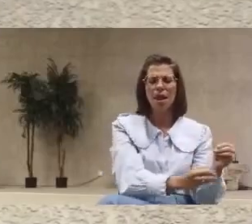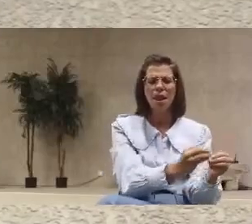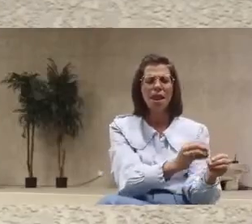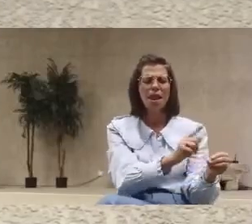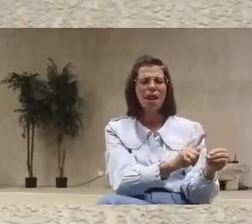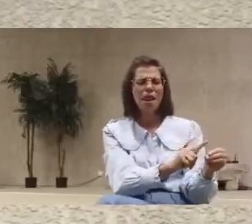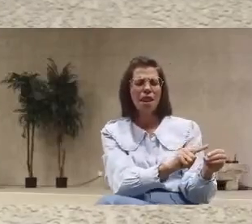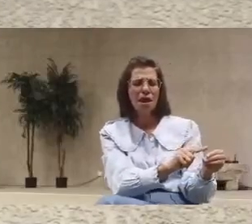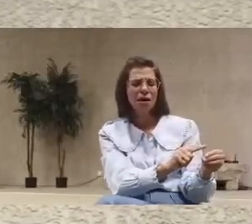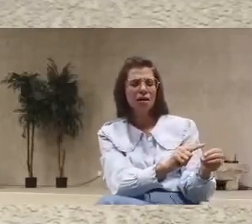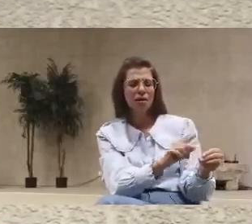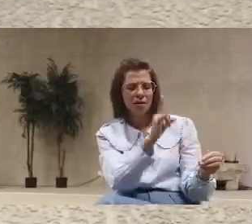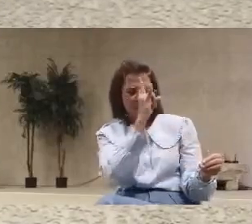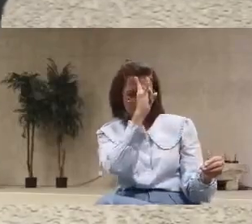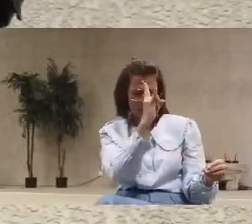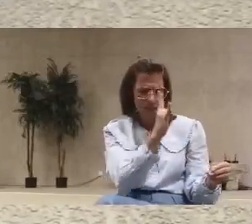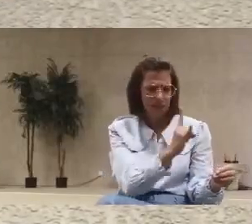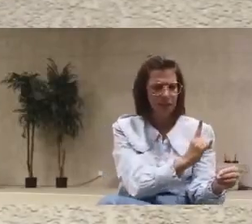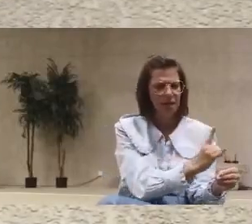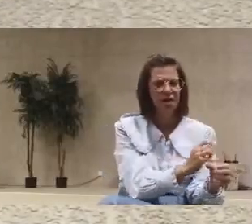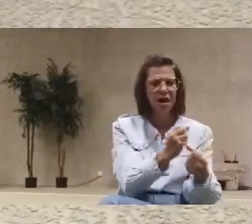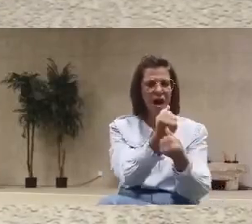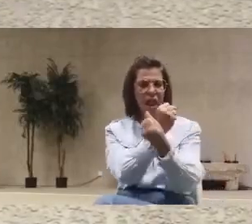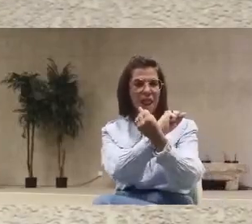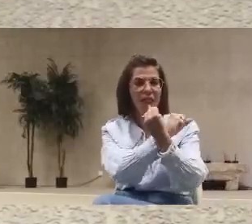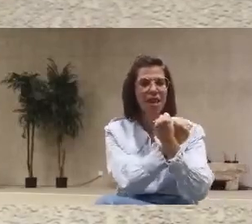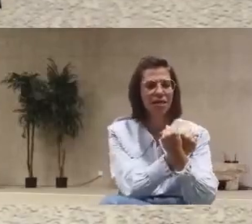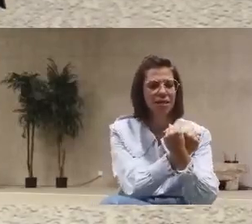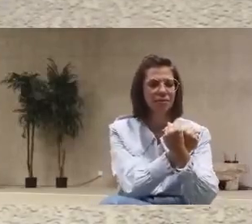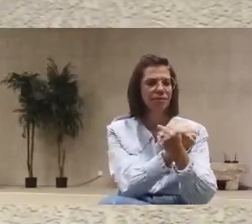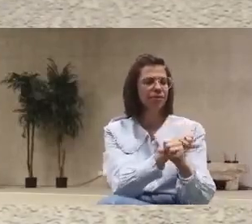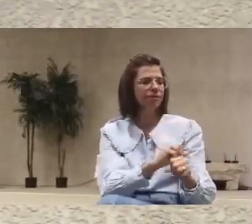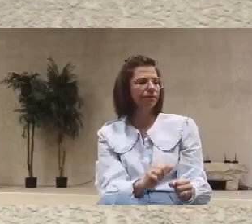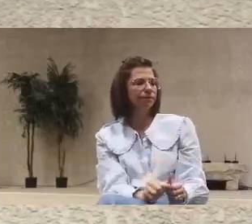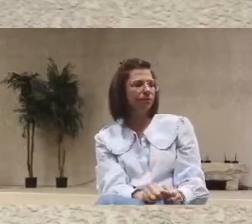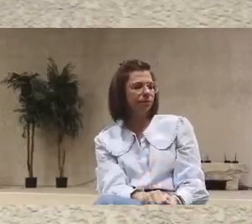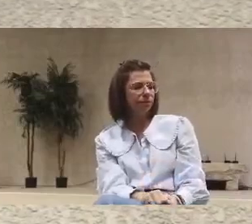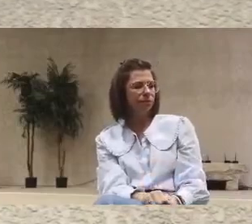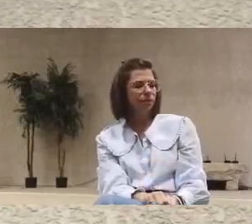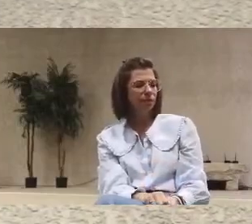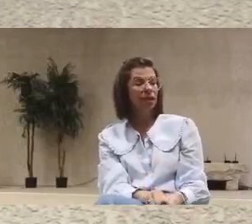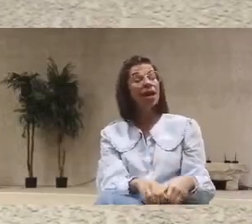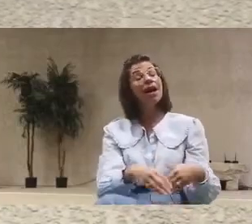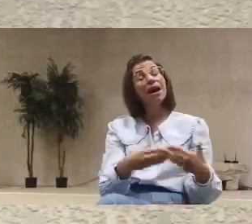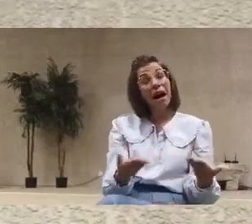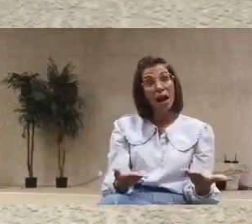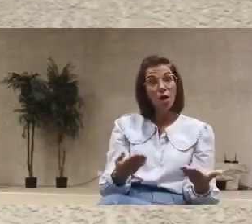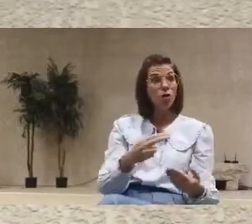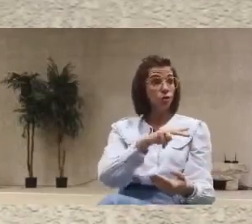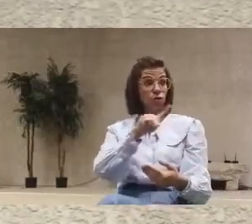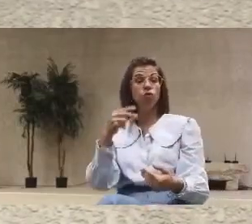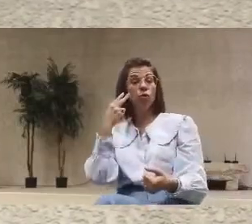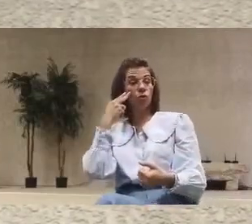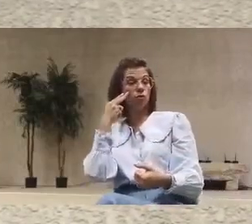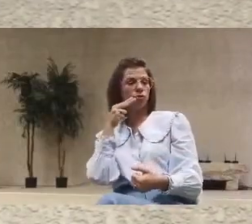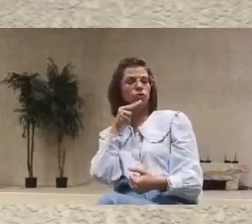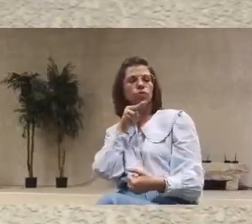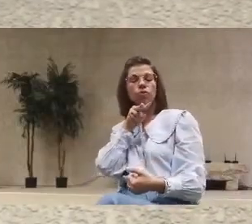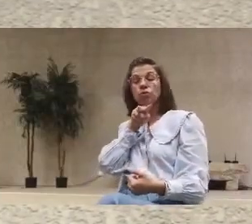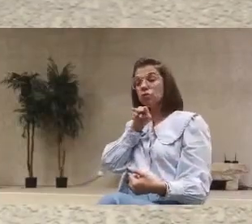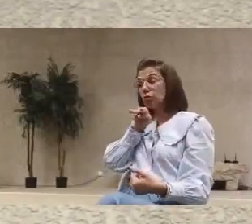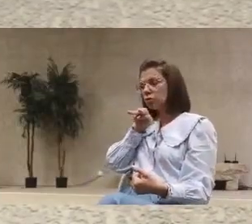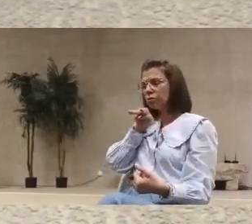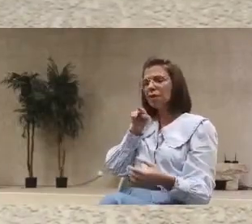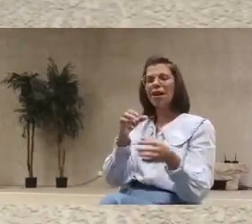c'est la raison pour laquelle on verra la justice régner, le